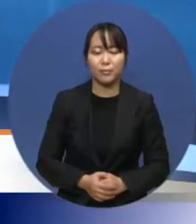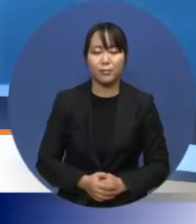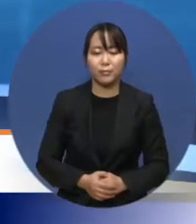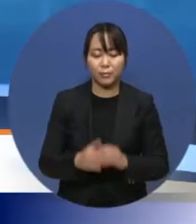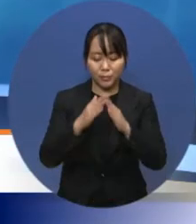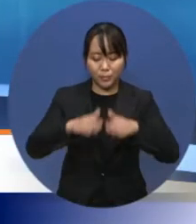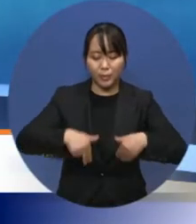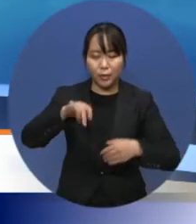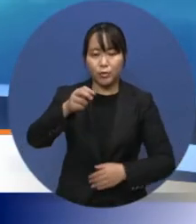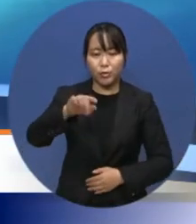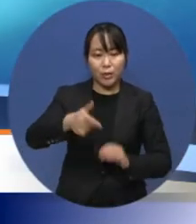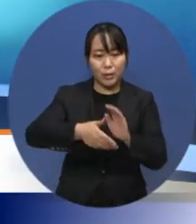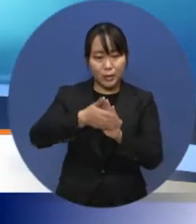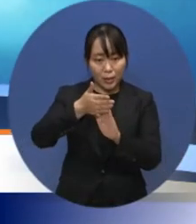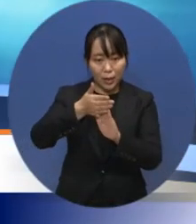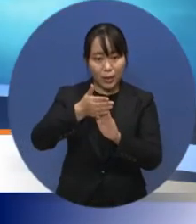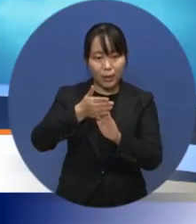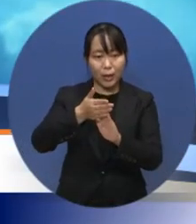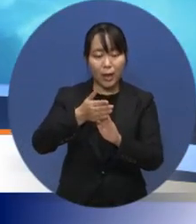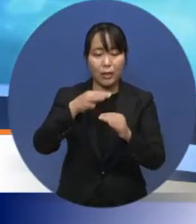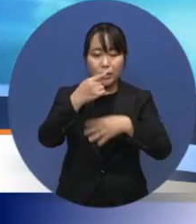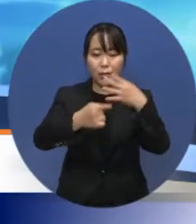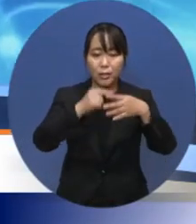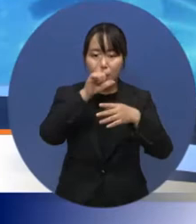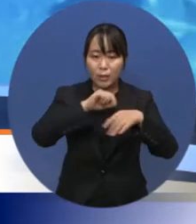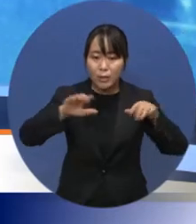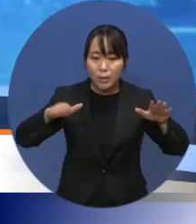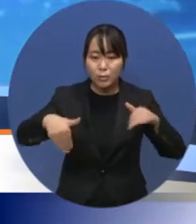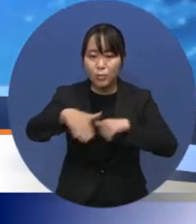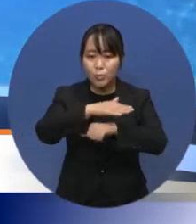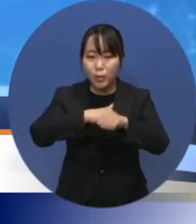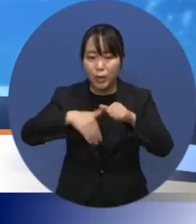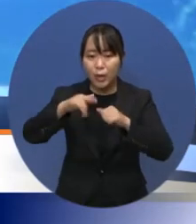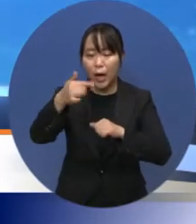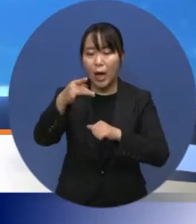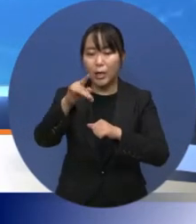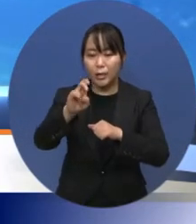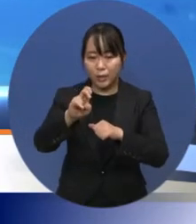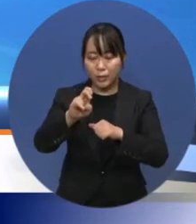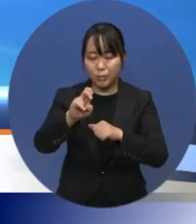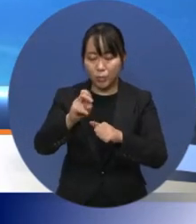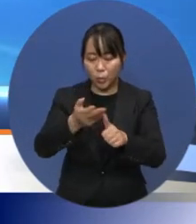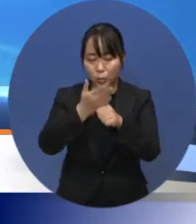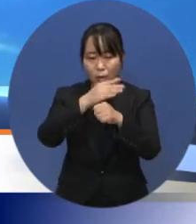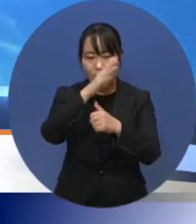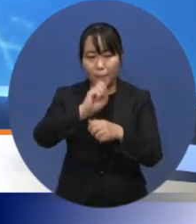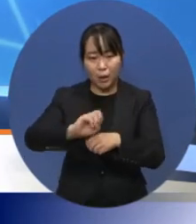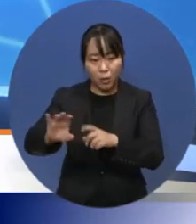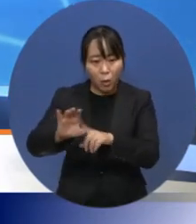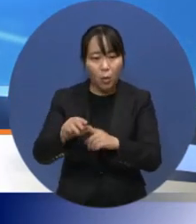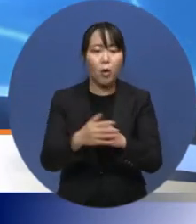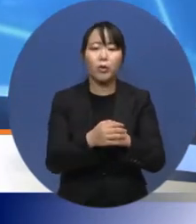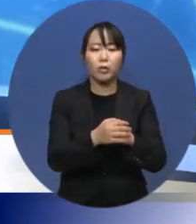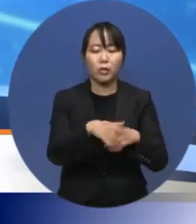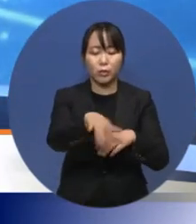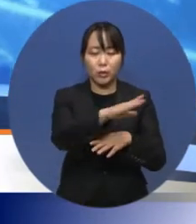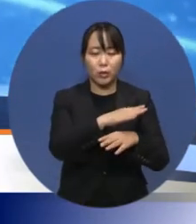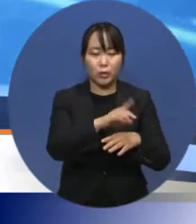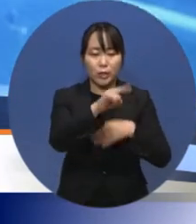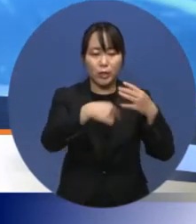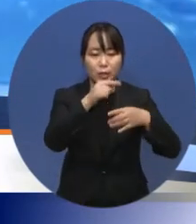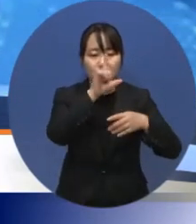전남 순천시가 순천만 철새 도래지 주변 가금 농장을 철거하고 철새 서식지로 복원하는 작업에